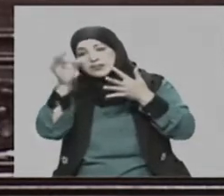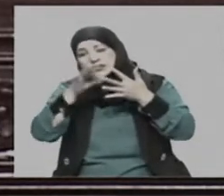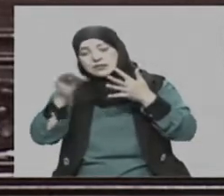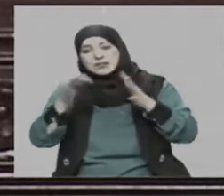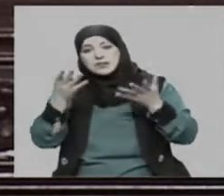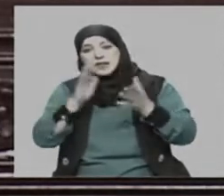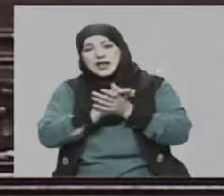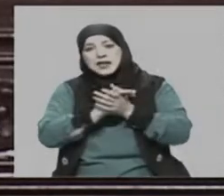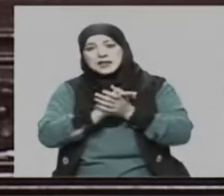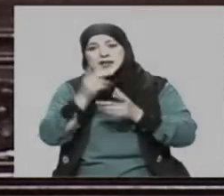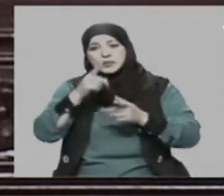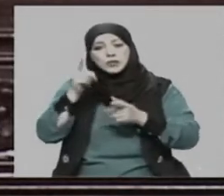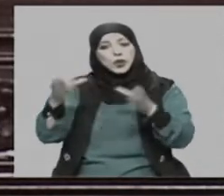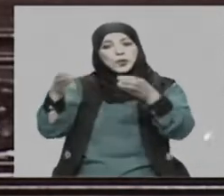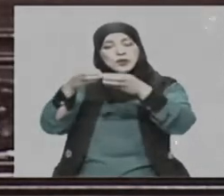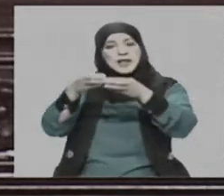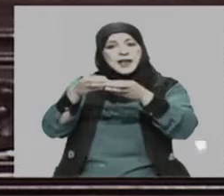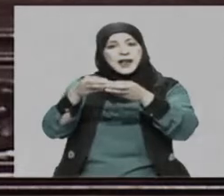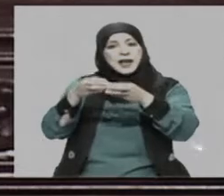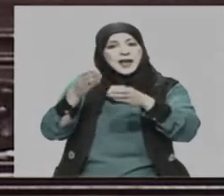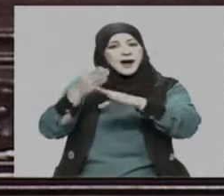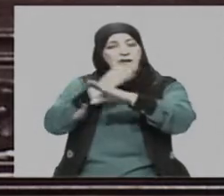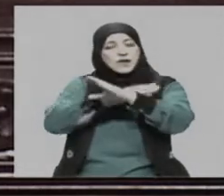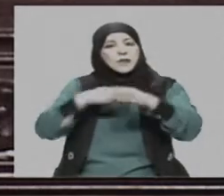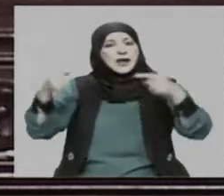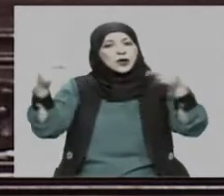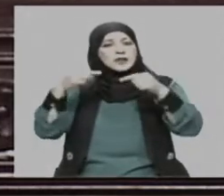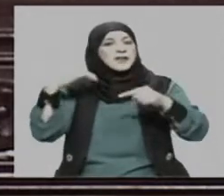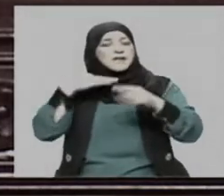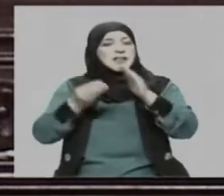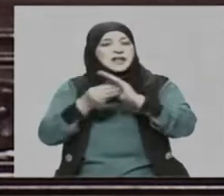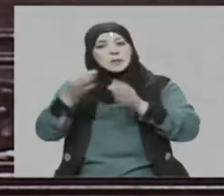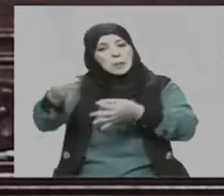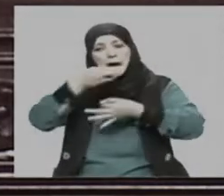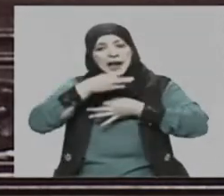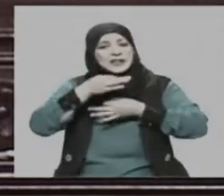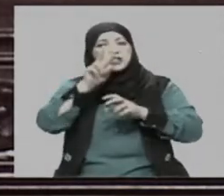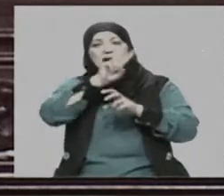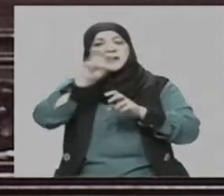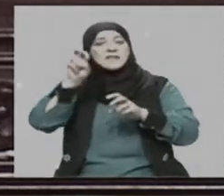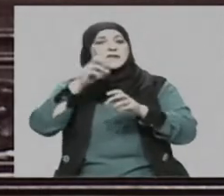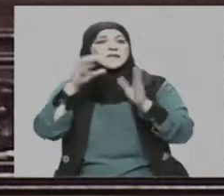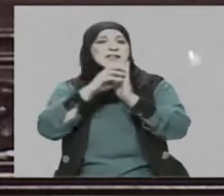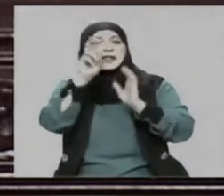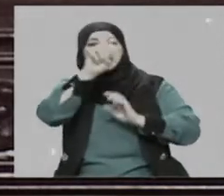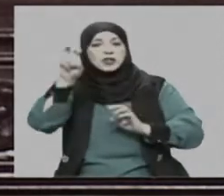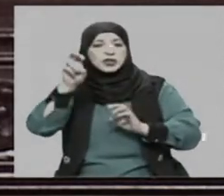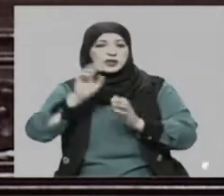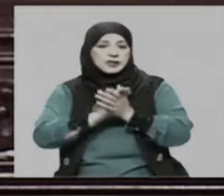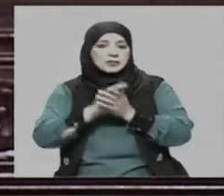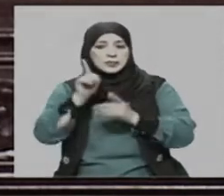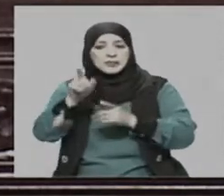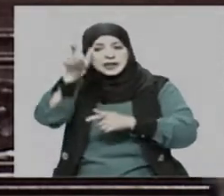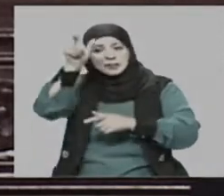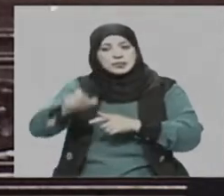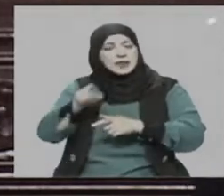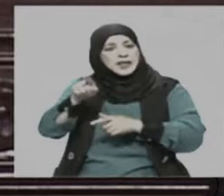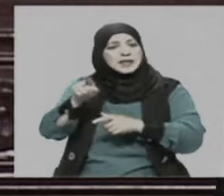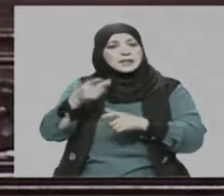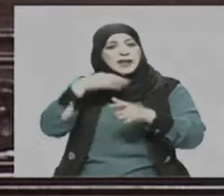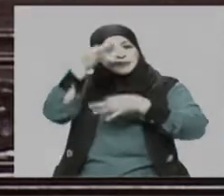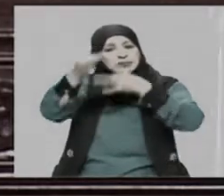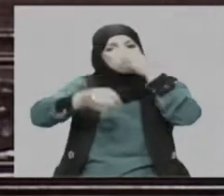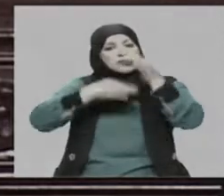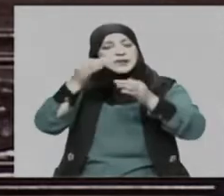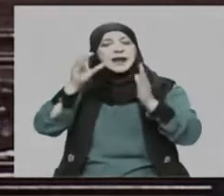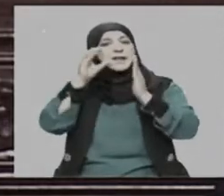ولعله الهيئة ما ذكرتوش الفصل 20. فيه شكون يقول يحكي على الأشخاص الطبيعيين لأنه